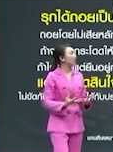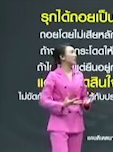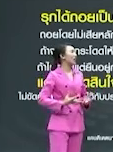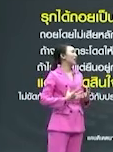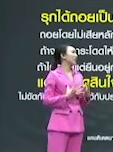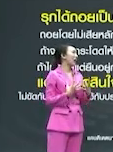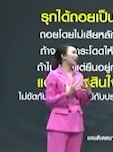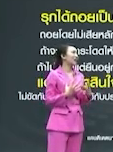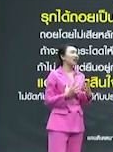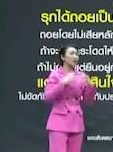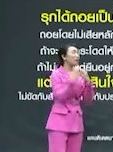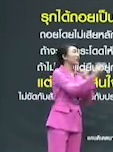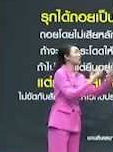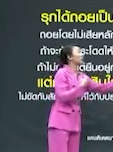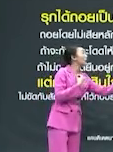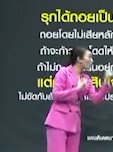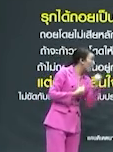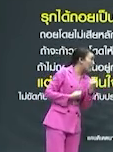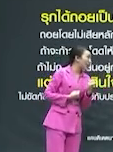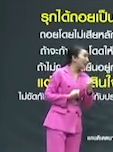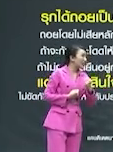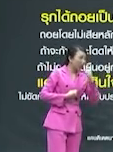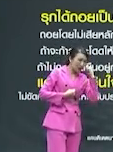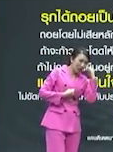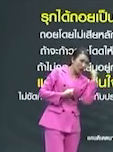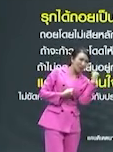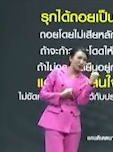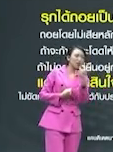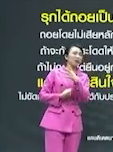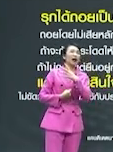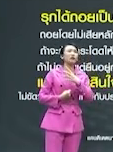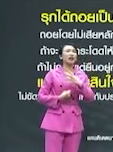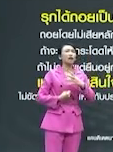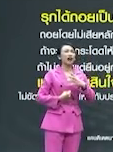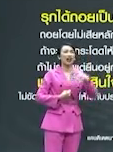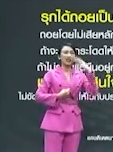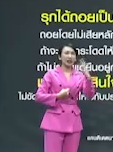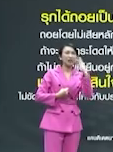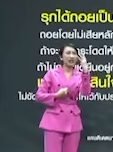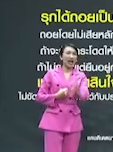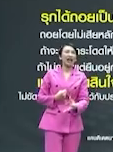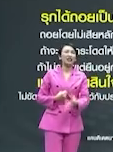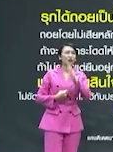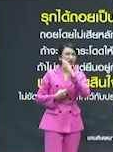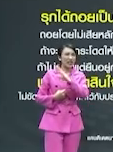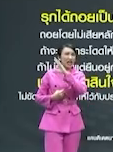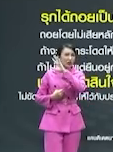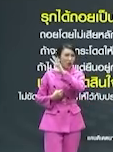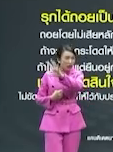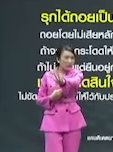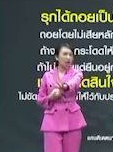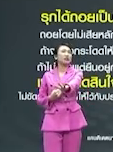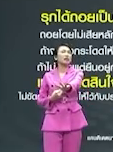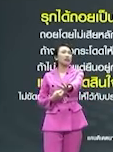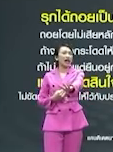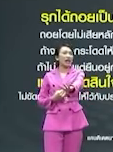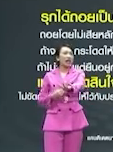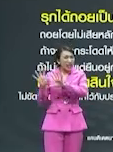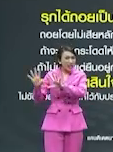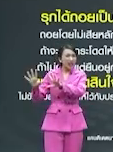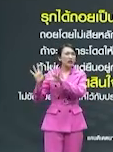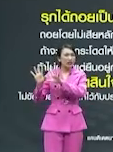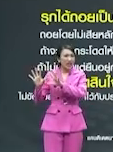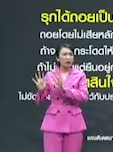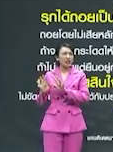คุณพี่ชายชนะเลือกตั้งมีปฏิสัมพันธ์กับคนน่ะทำให้คนแบบมีภาพจำว่าฉันผิดทางคือว่าที่นายกคนที่ 30นะ